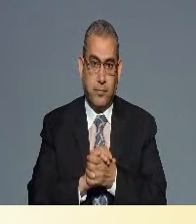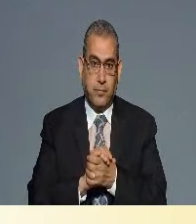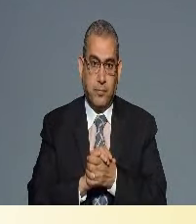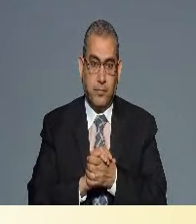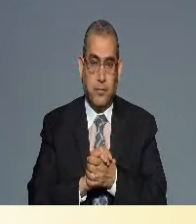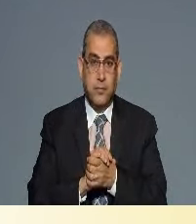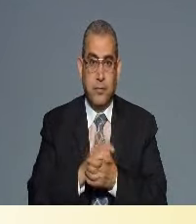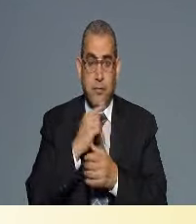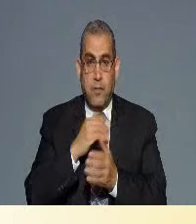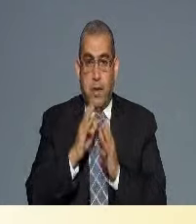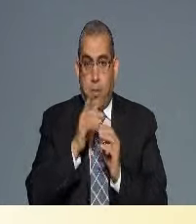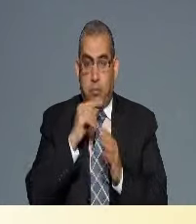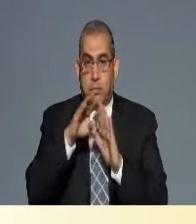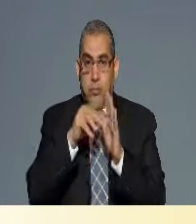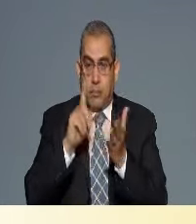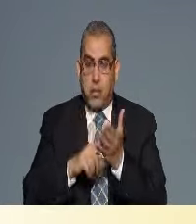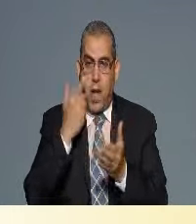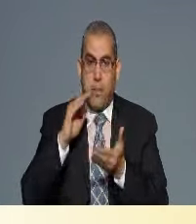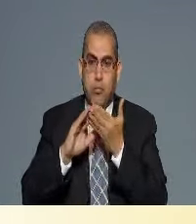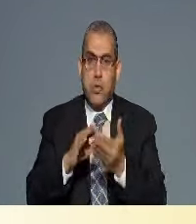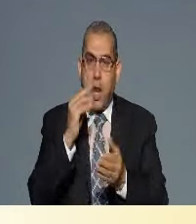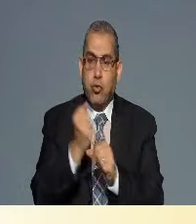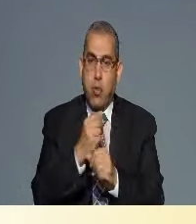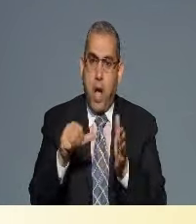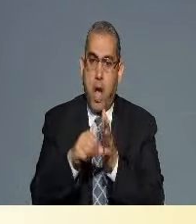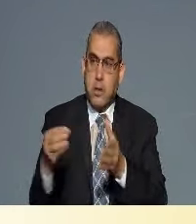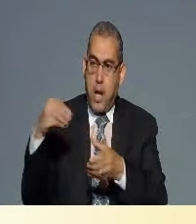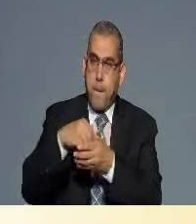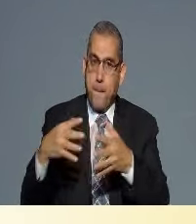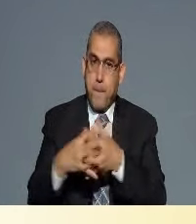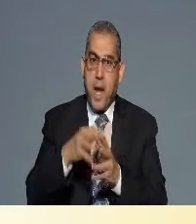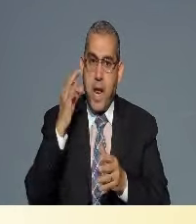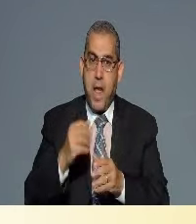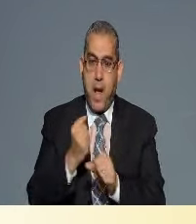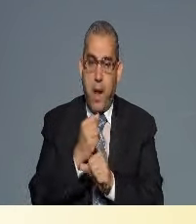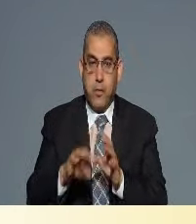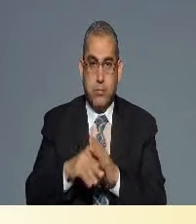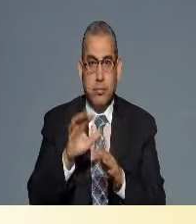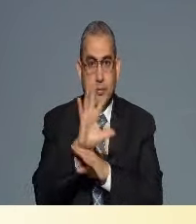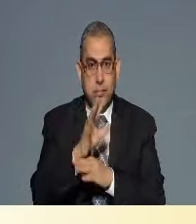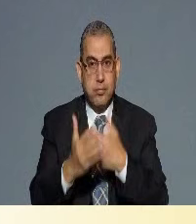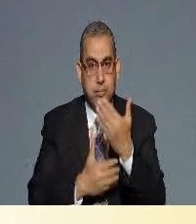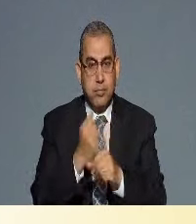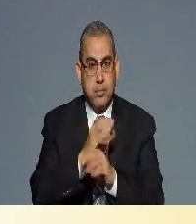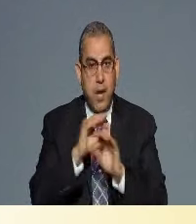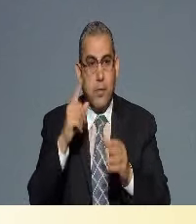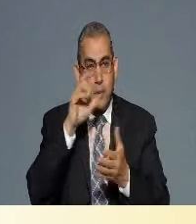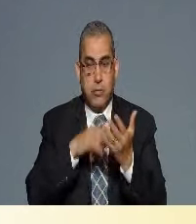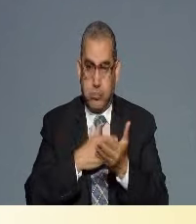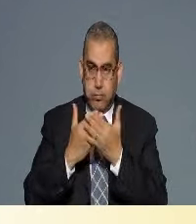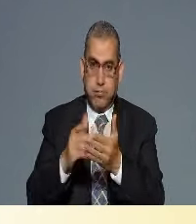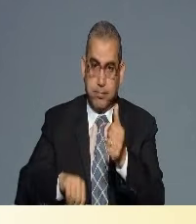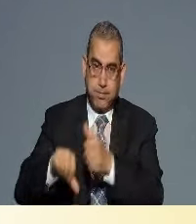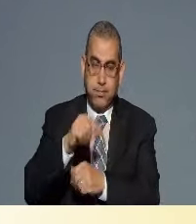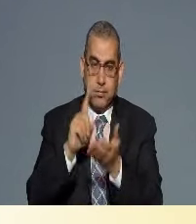أكدتم سيادتكم على ضرورة مساهمة القطاع الخاص في العملية الإنتاجية والتسويقية وتذليل كافة العقبات، وإحنا فندم